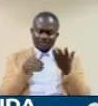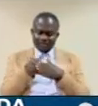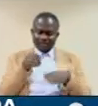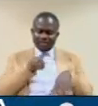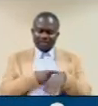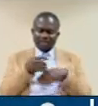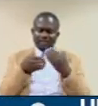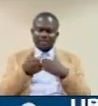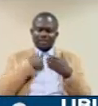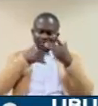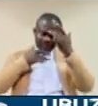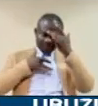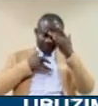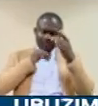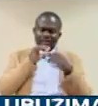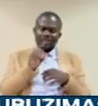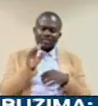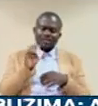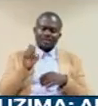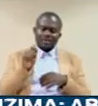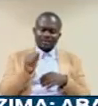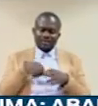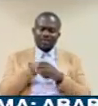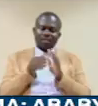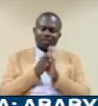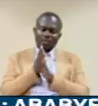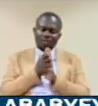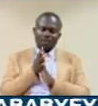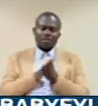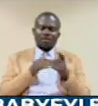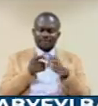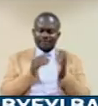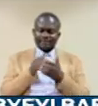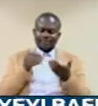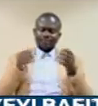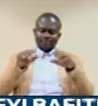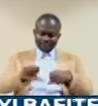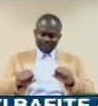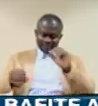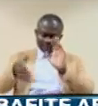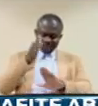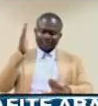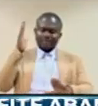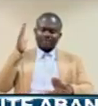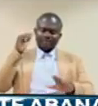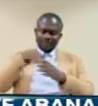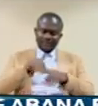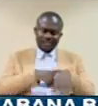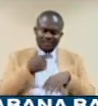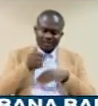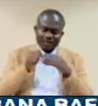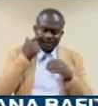uko wagize indwara, wagize diyabete, wagize umuvuduko w'amaraso, ahubwo bifatirane hakiri kare. Mu gihe ubona